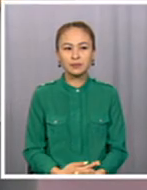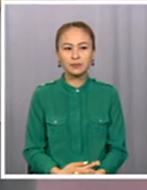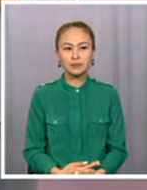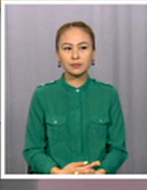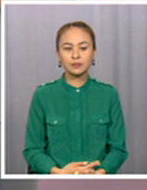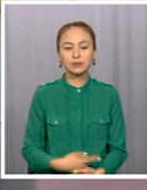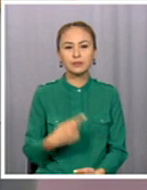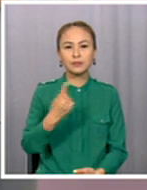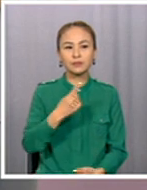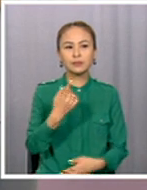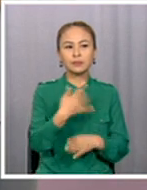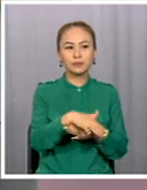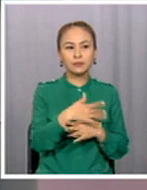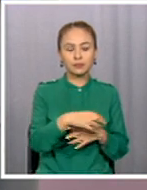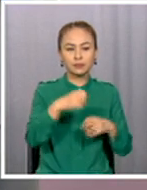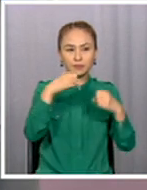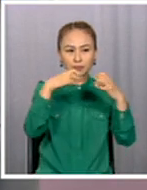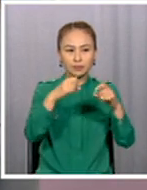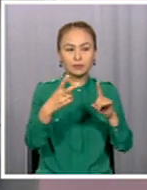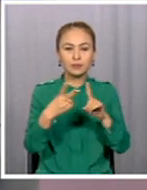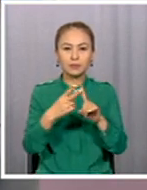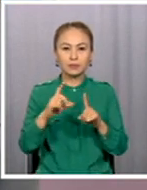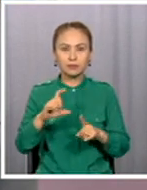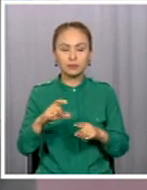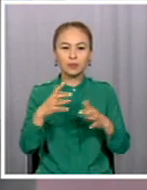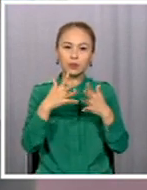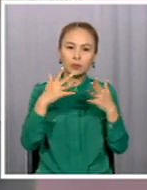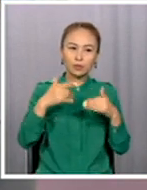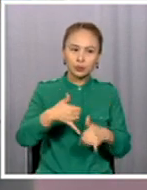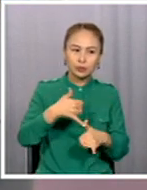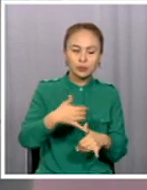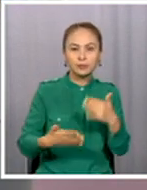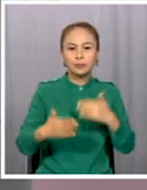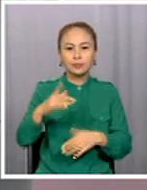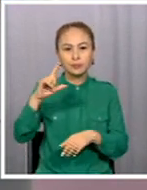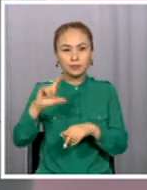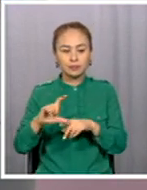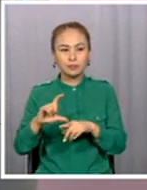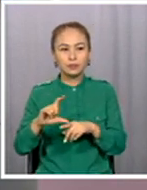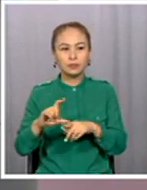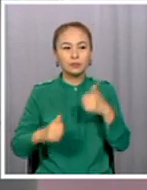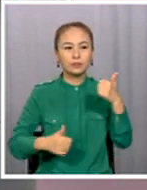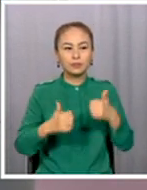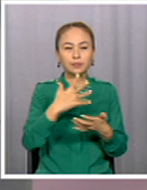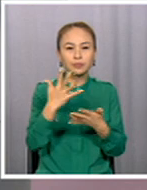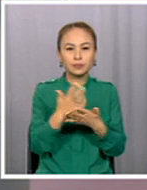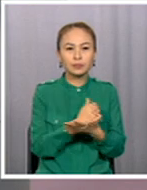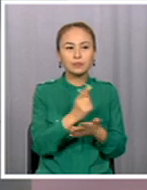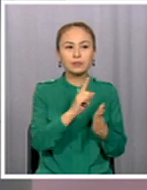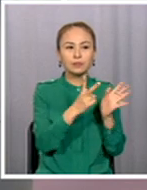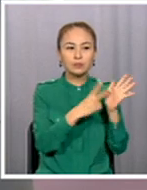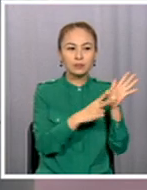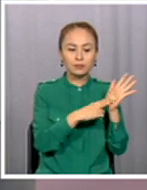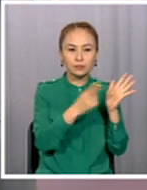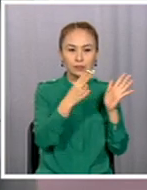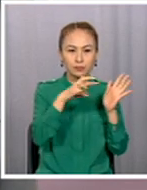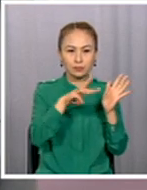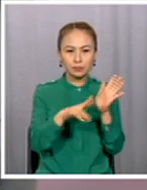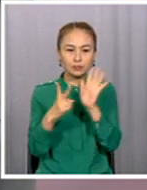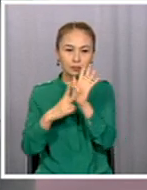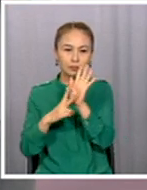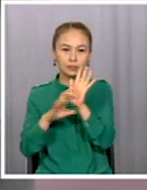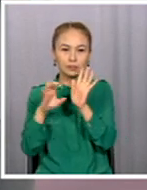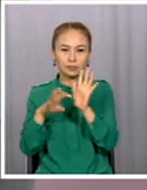дала шамы екінші дала шамынан ұзын ба, әлде қысқа ма, оны анықтау үшін 70 дециметр мен 70 сантиметрді